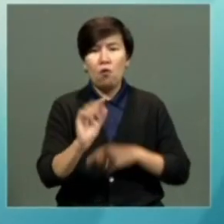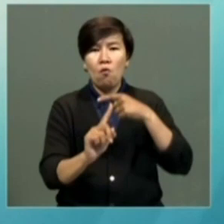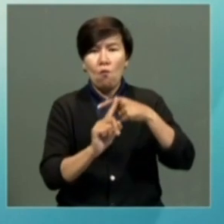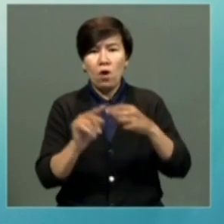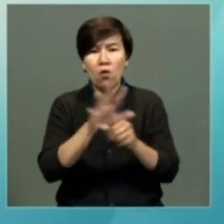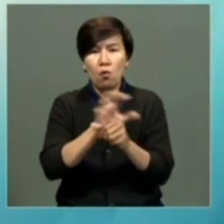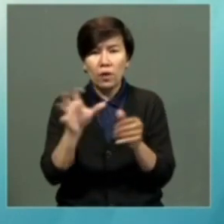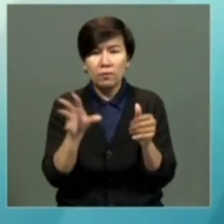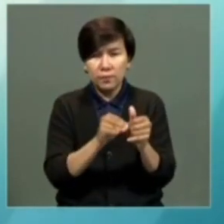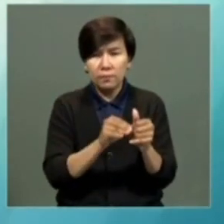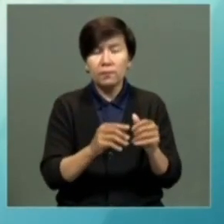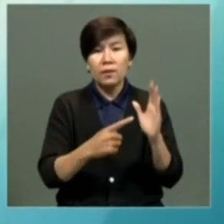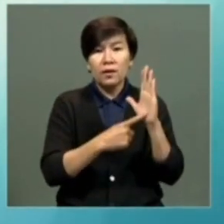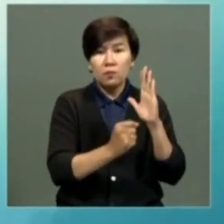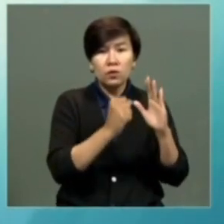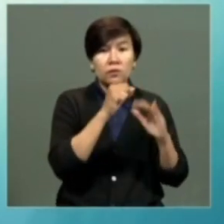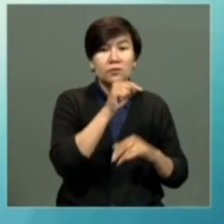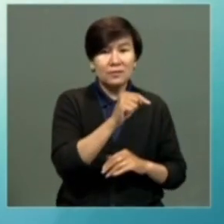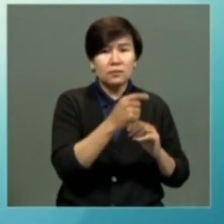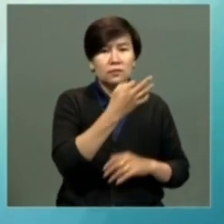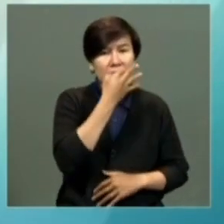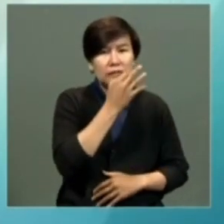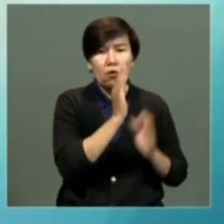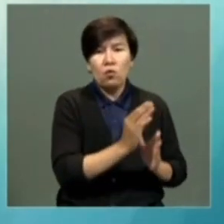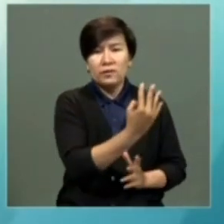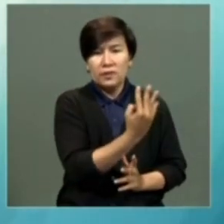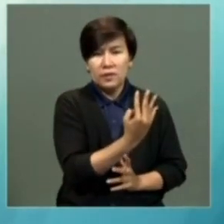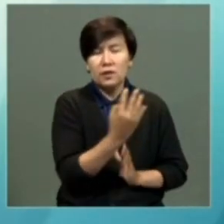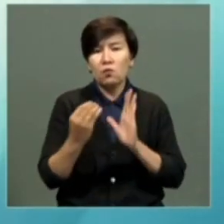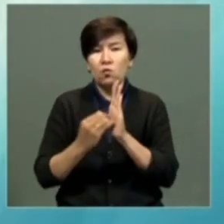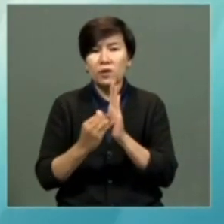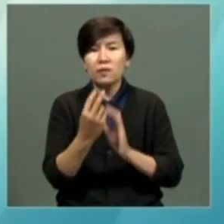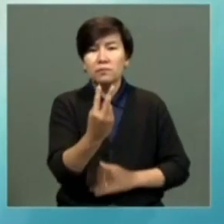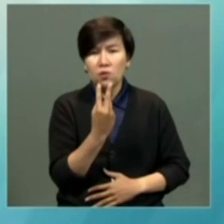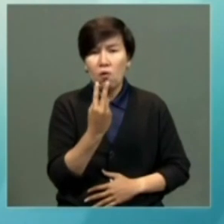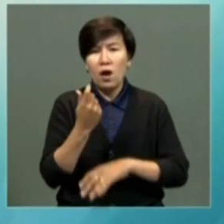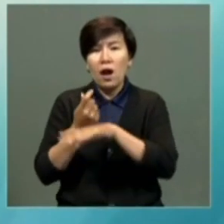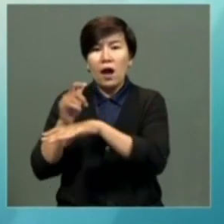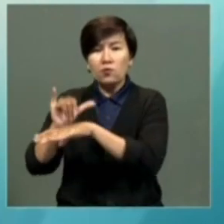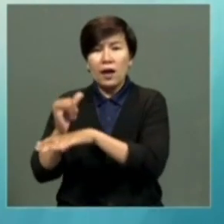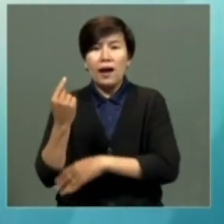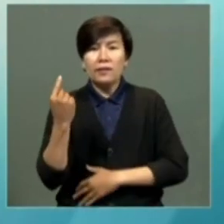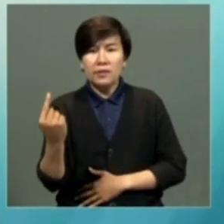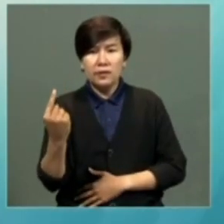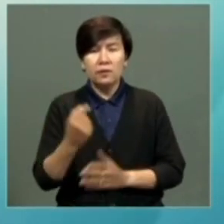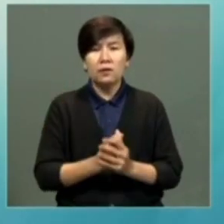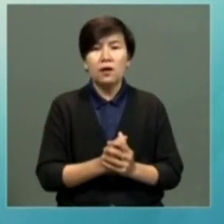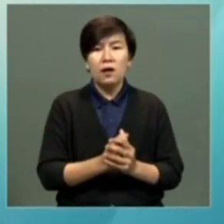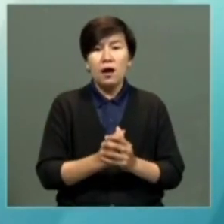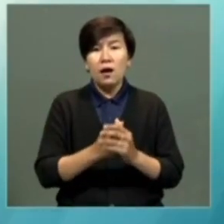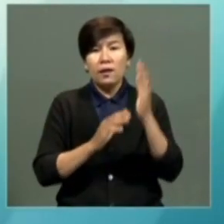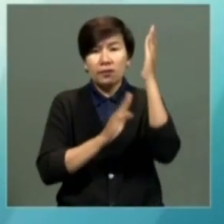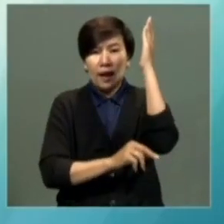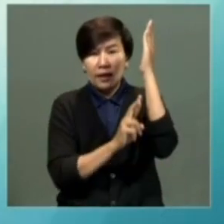เนี่ย4รายกทม2นะครับพระนครศรีอยุธยา1ระนอง1นนทบุรี1นะครับอัน